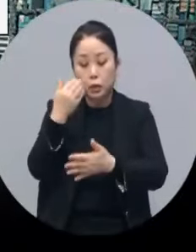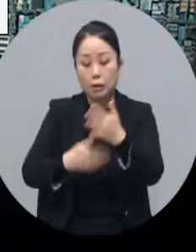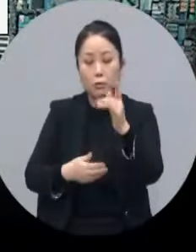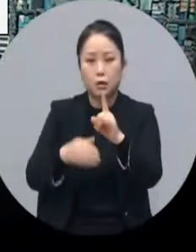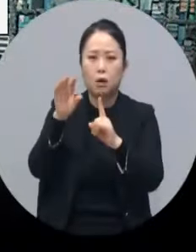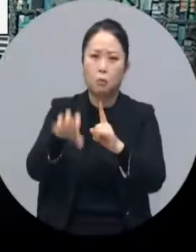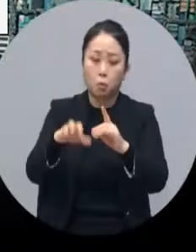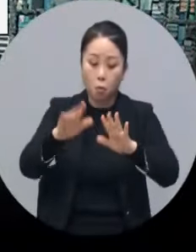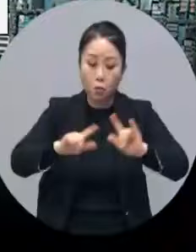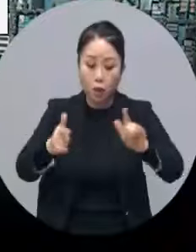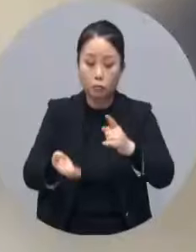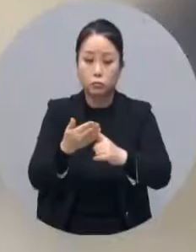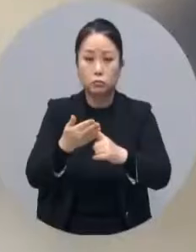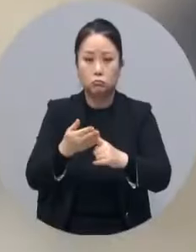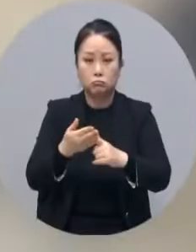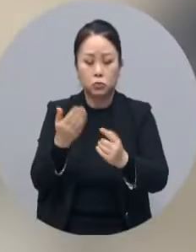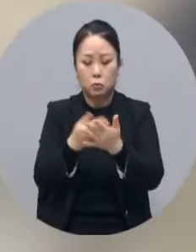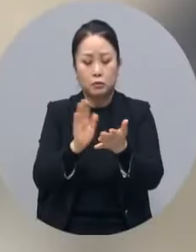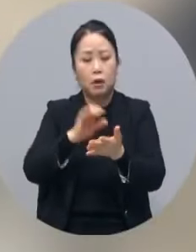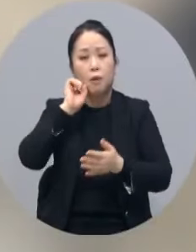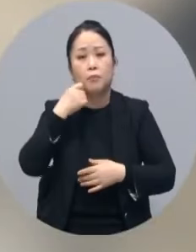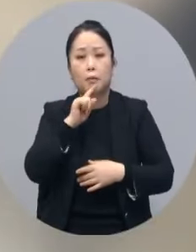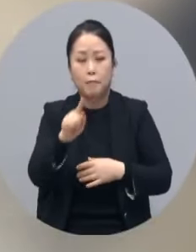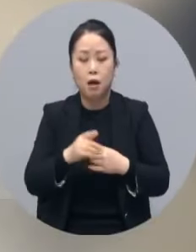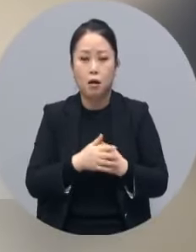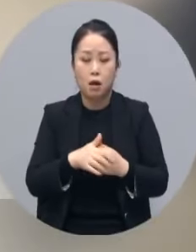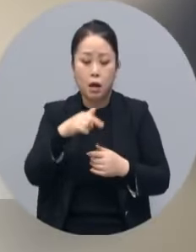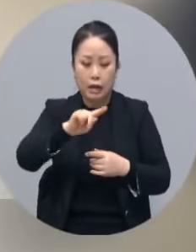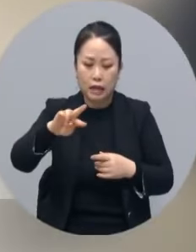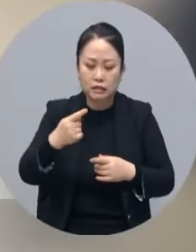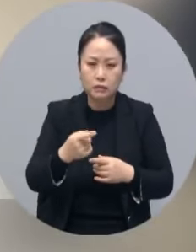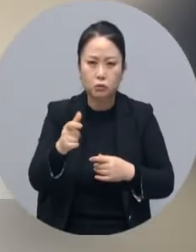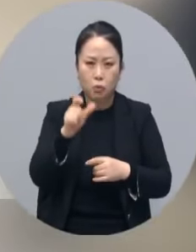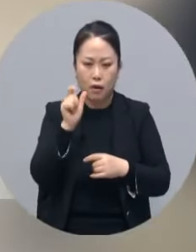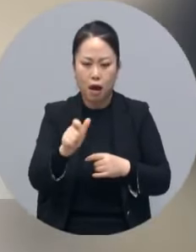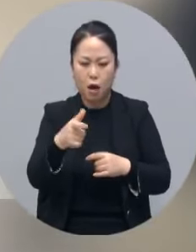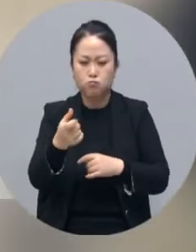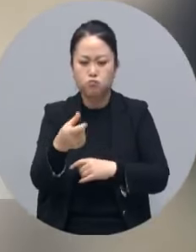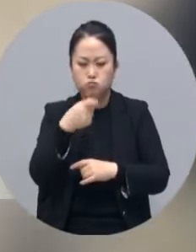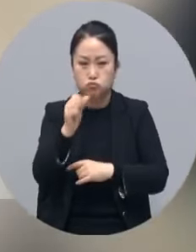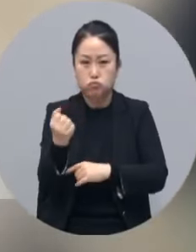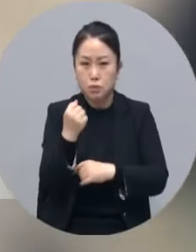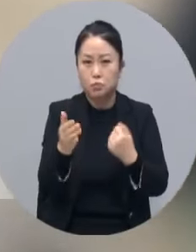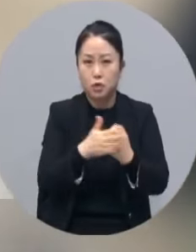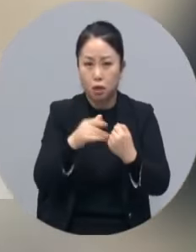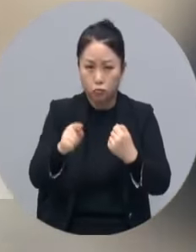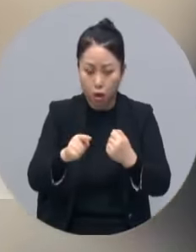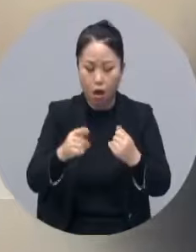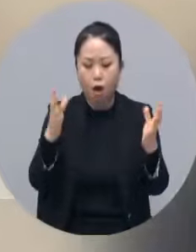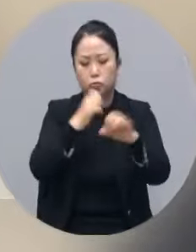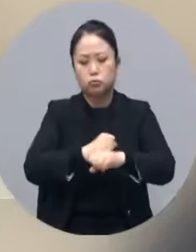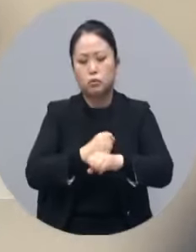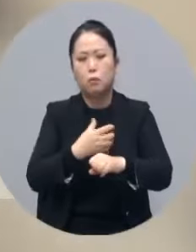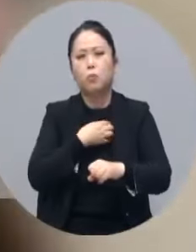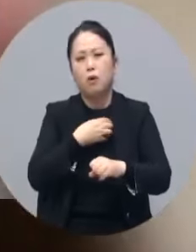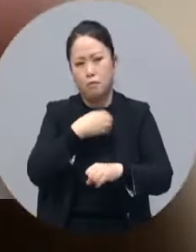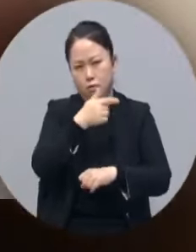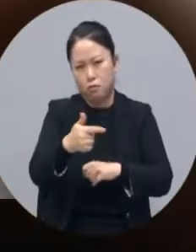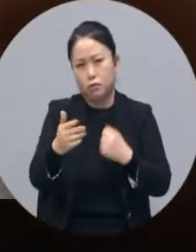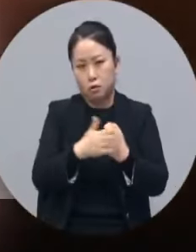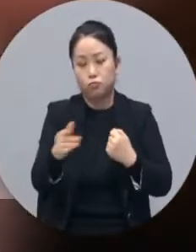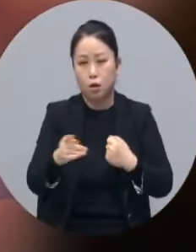어렵다고 결론냈습니다 가스와 강한 수 등으로 인해 시공과정에서 터널이 또 무너질 우려가 있다는